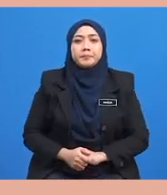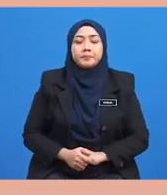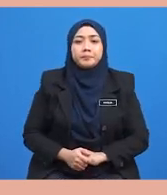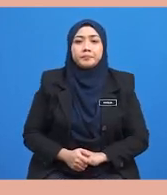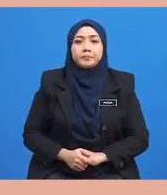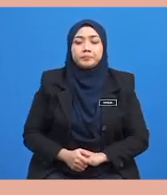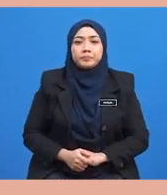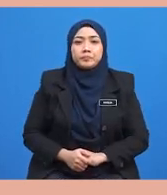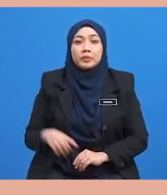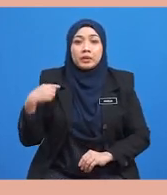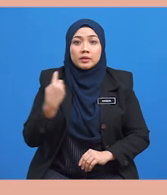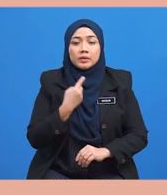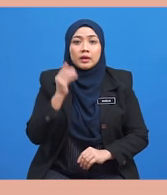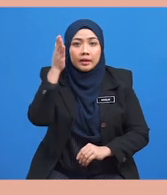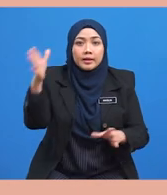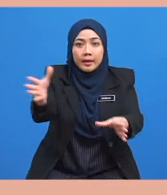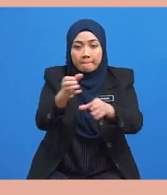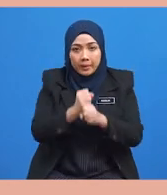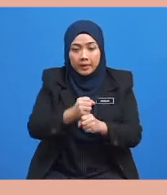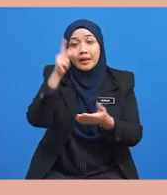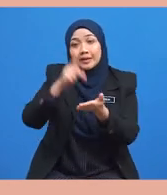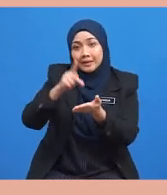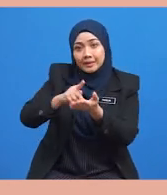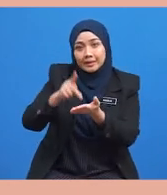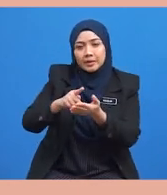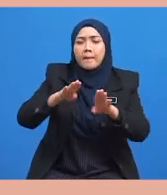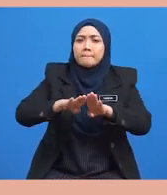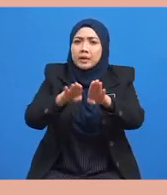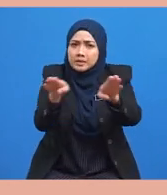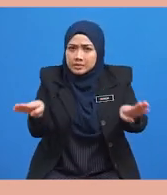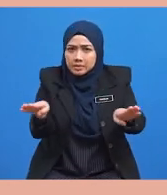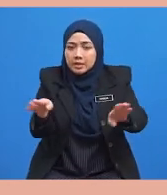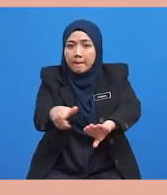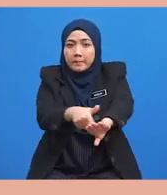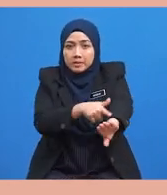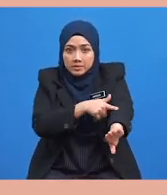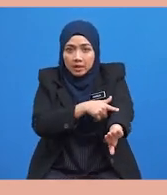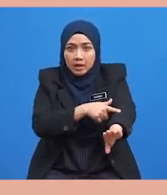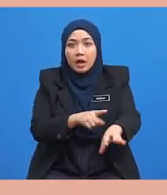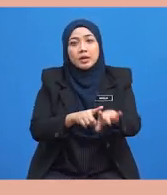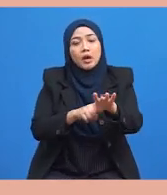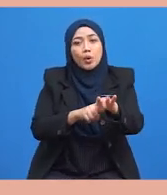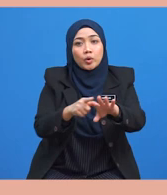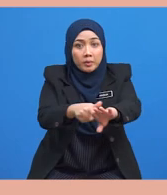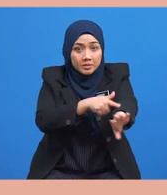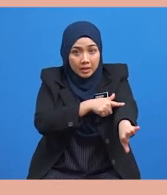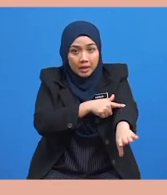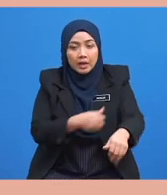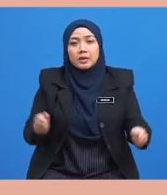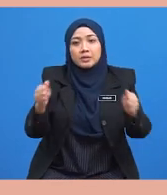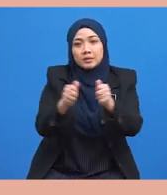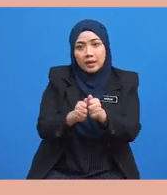daripada hasil pengiraan, panjang daun terpanjang ditolak dengan panjang daun terpendek,